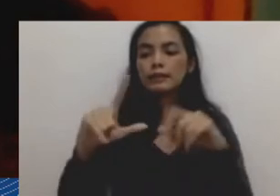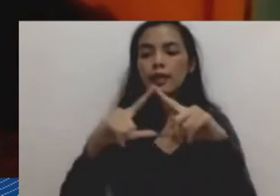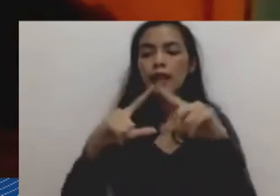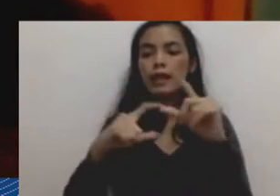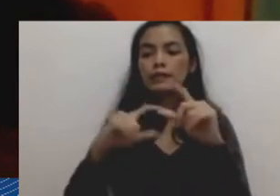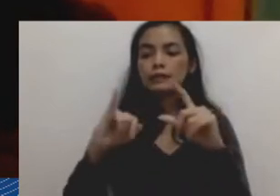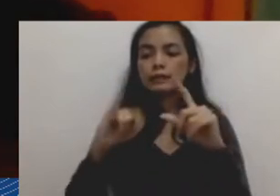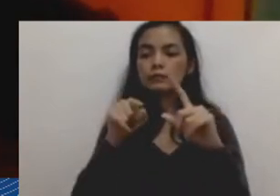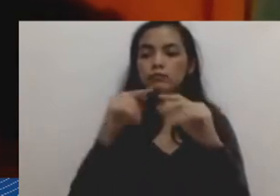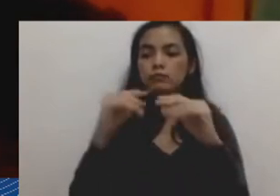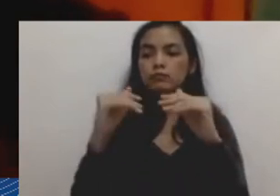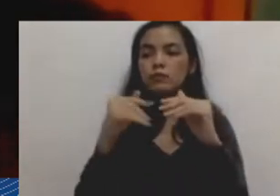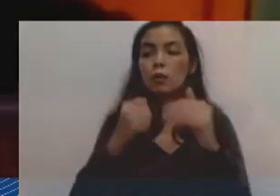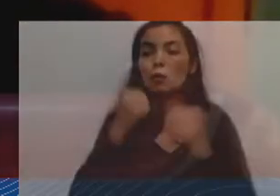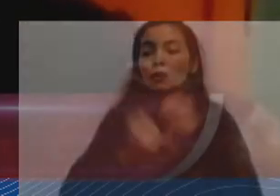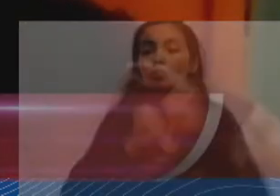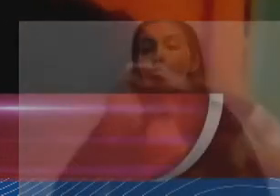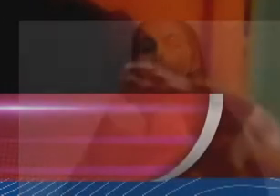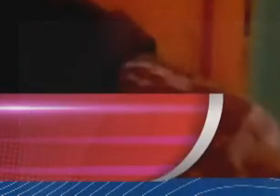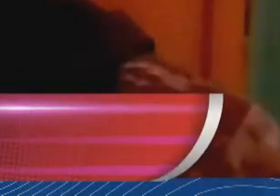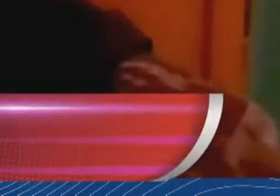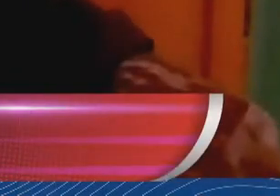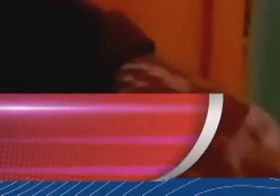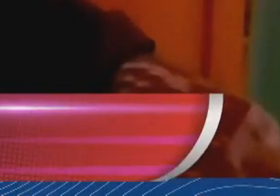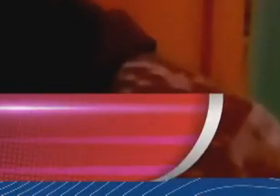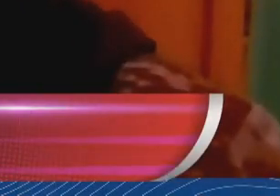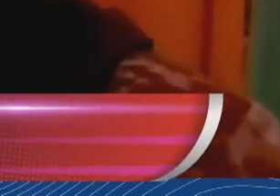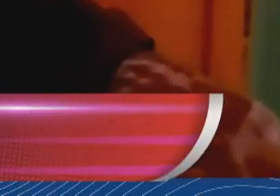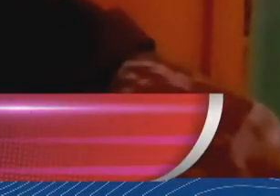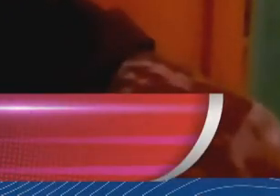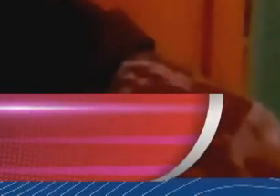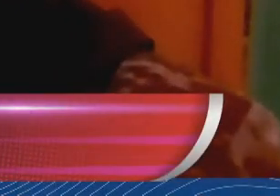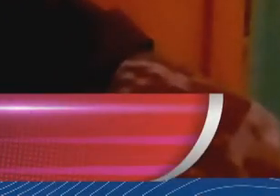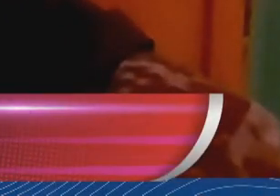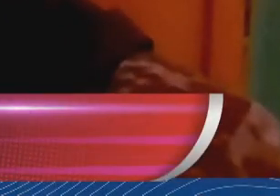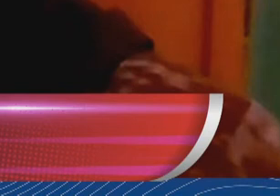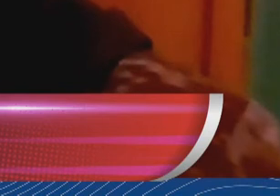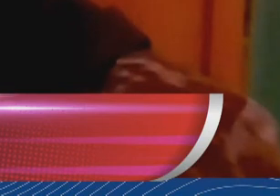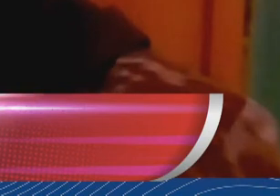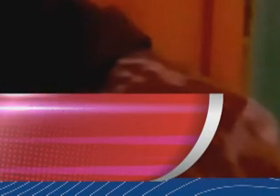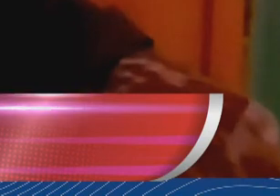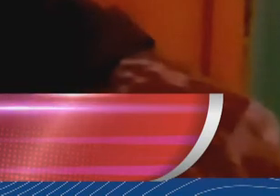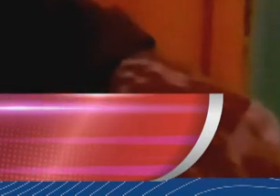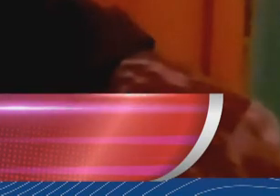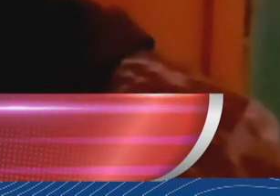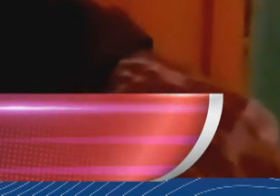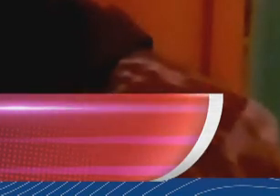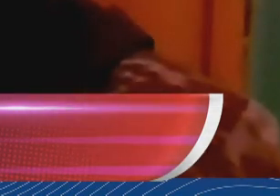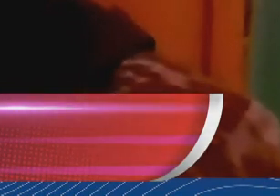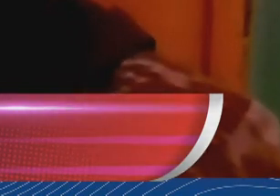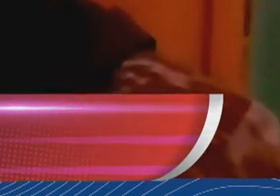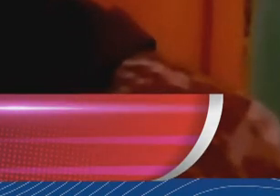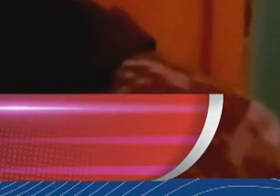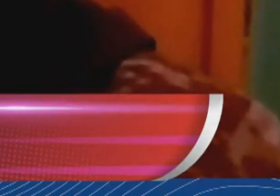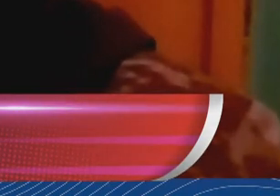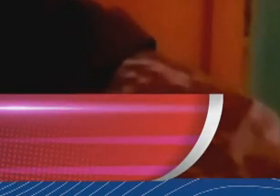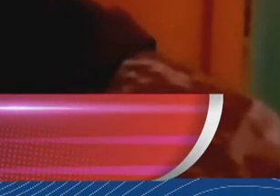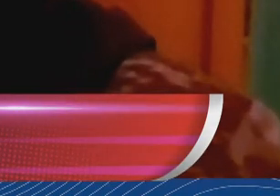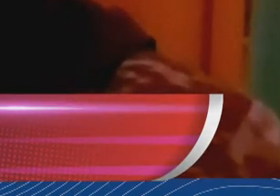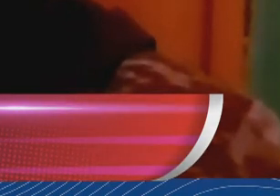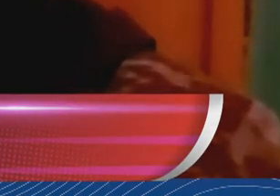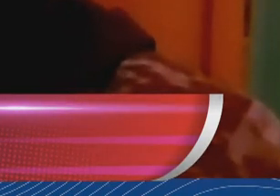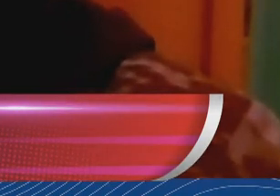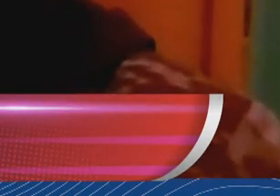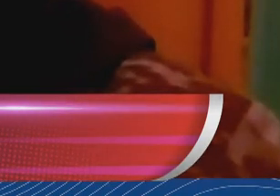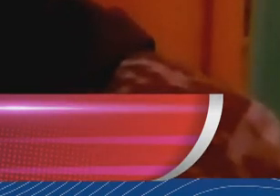ada perjuangan menyangkut undang-undang ataupun norma. Nah, tapi saya menambahkan yang Bu Feni sudah jelaskan,